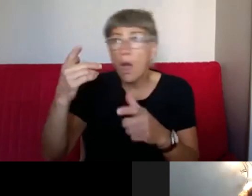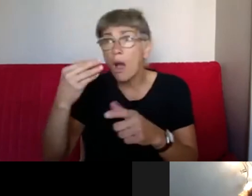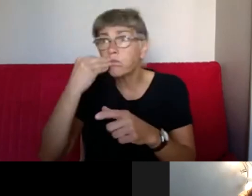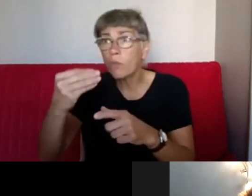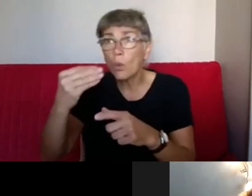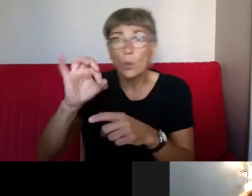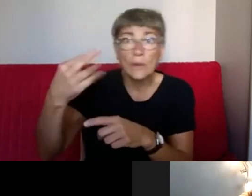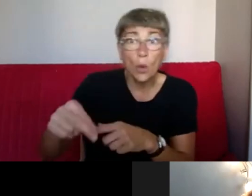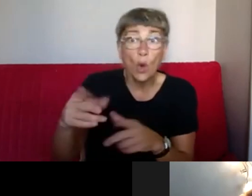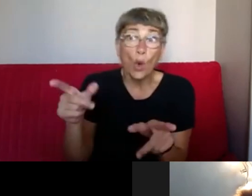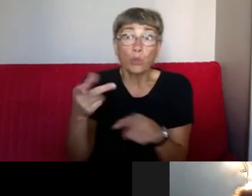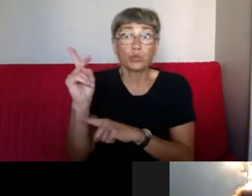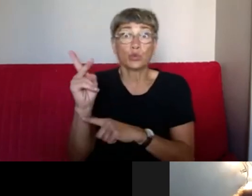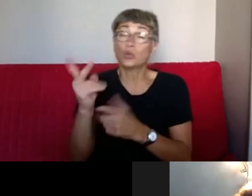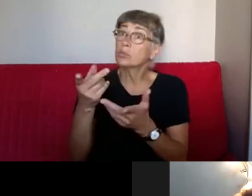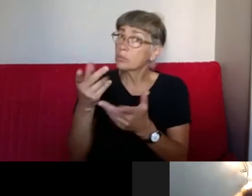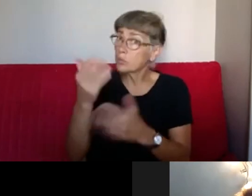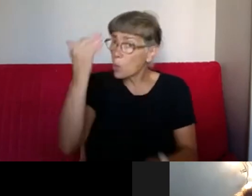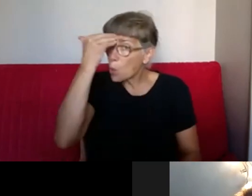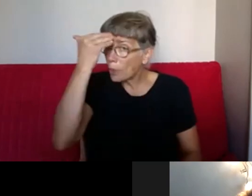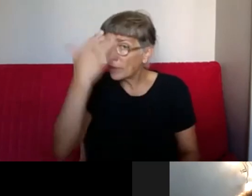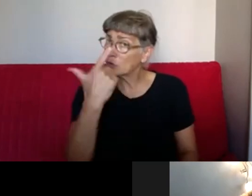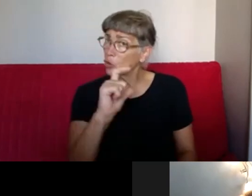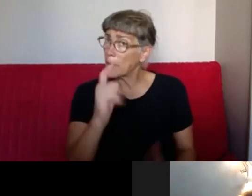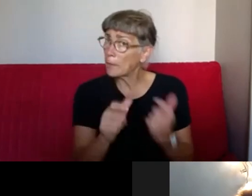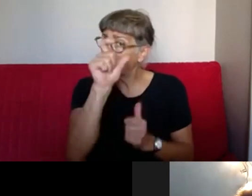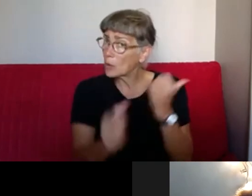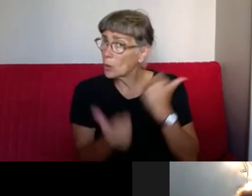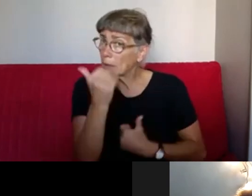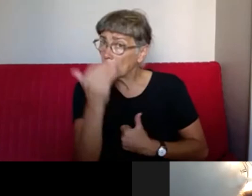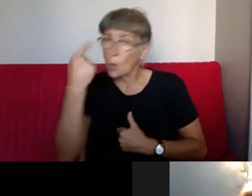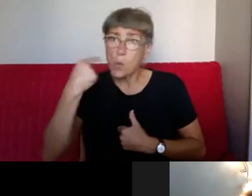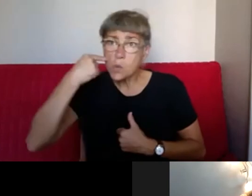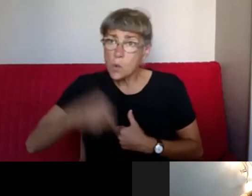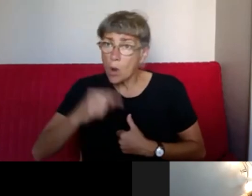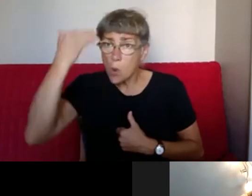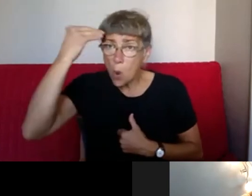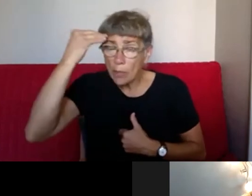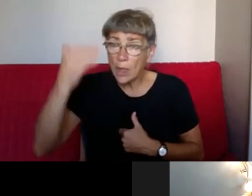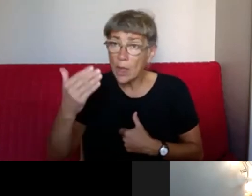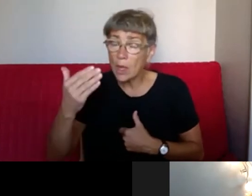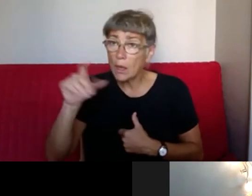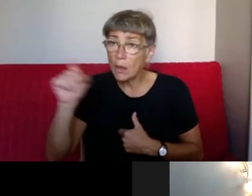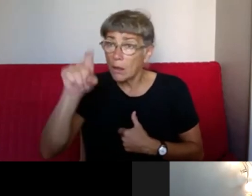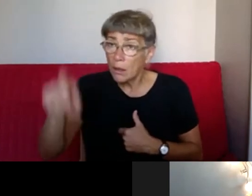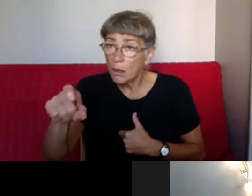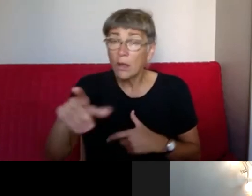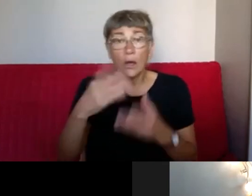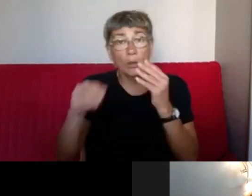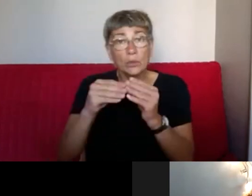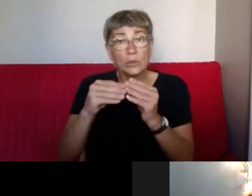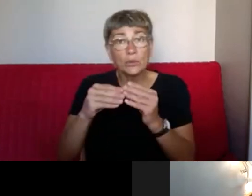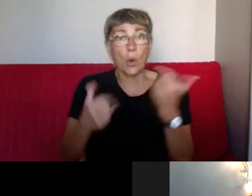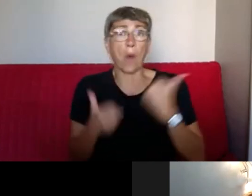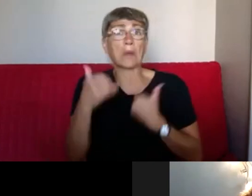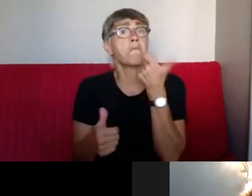C'était simplement de dire, est-ce que vous connaissez la semaine des personnes handicapées? Et surtout, est-ce que vous savez que le handicap, finalement, c'est un mot,